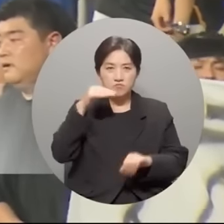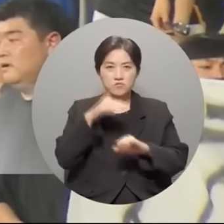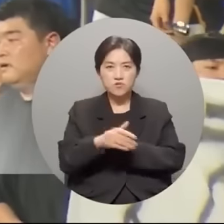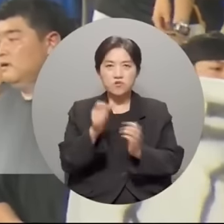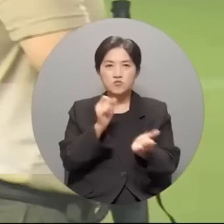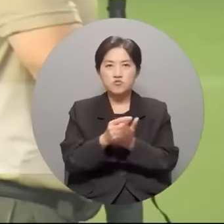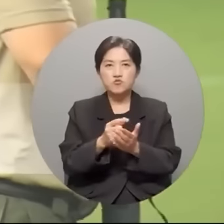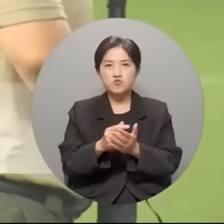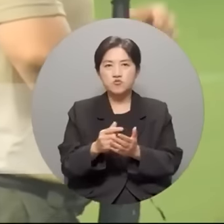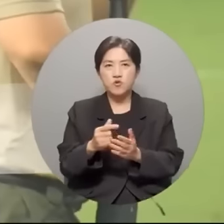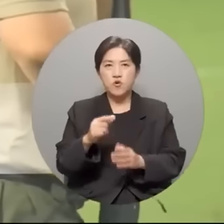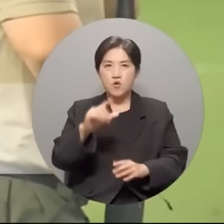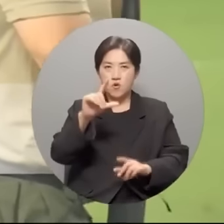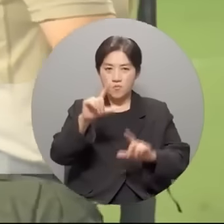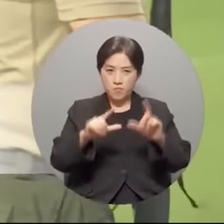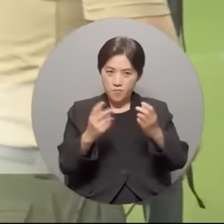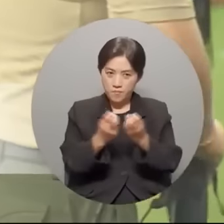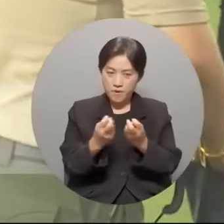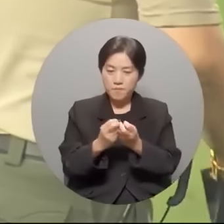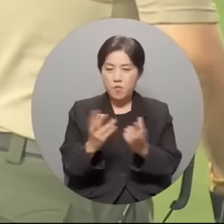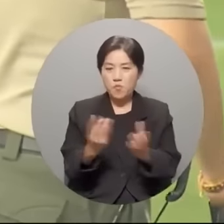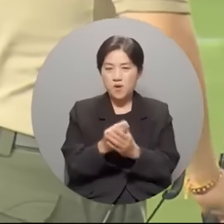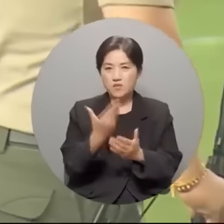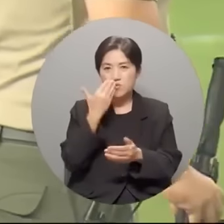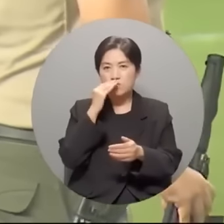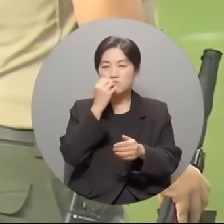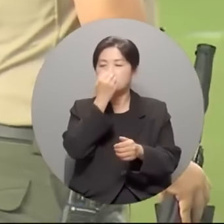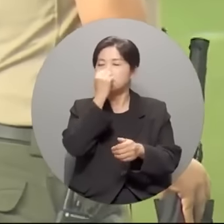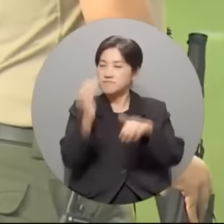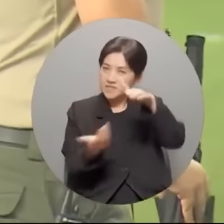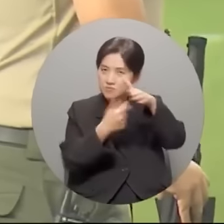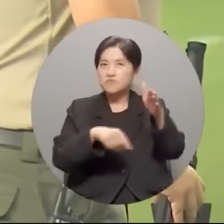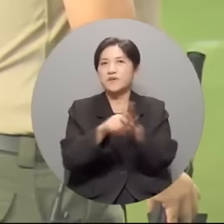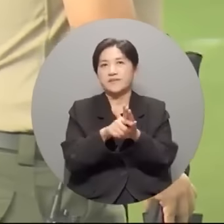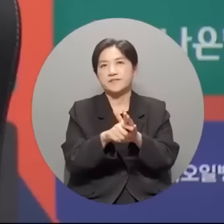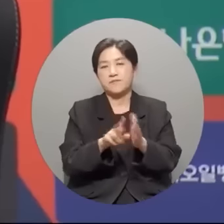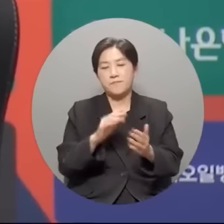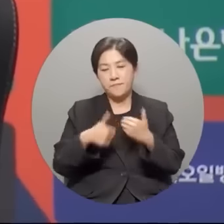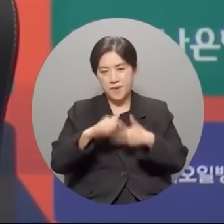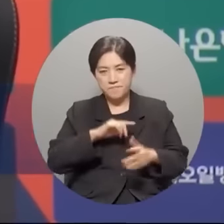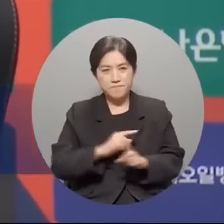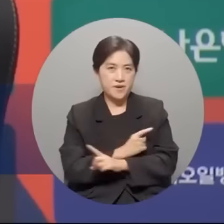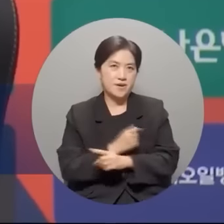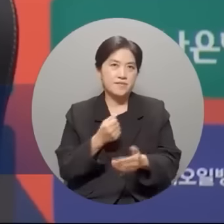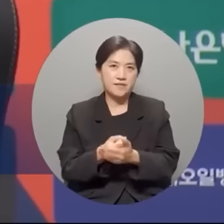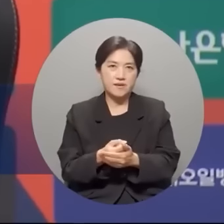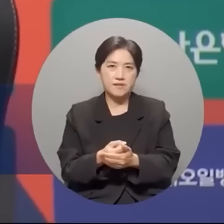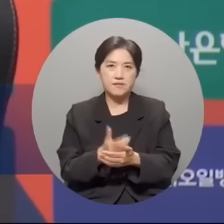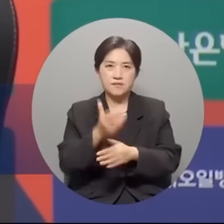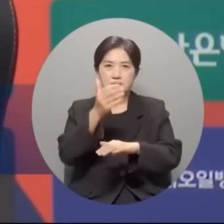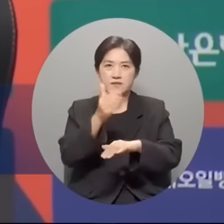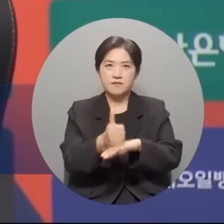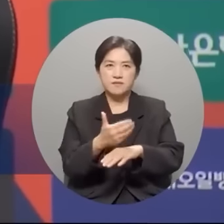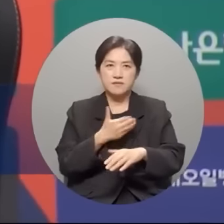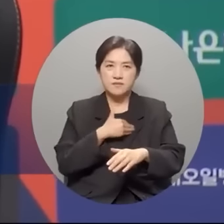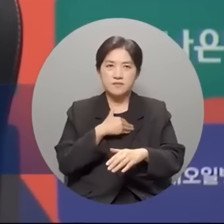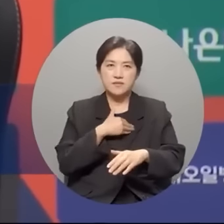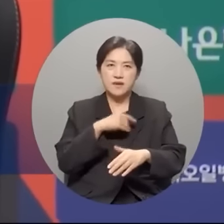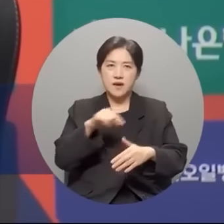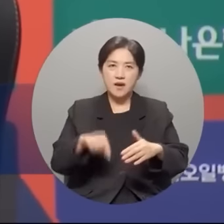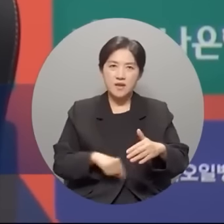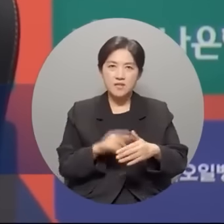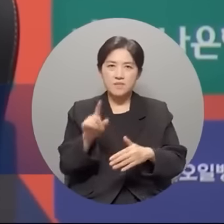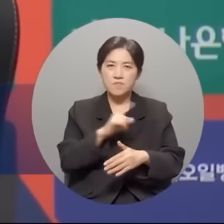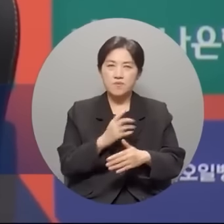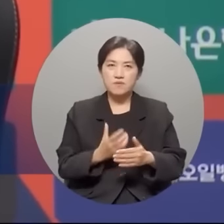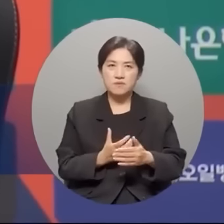대한 완성과 도전 의지로 마음을 바꾸게 됐다고 입을 열었습니다. 결과적으로는 제 안에 있는